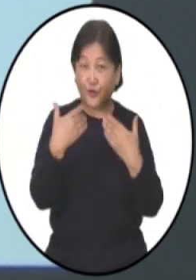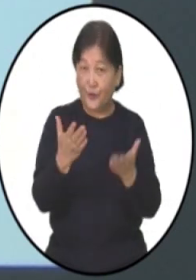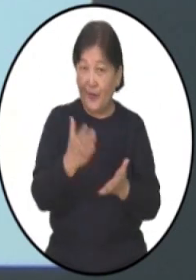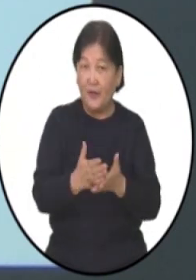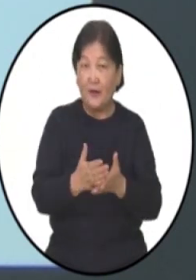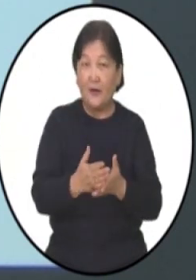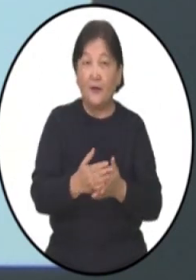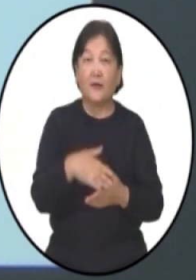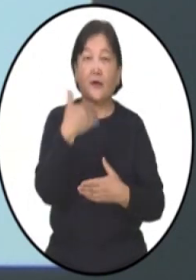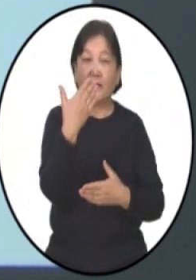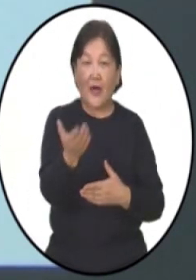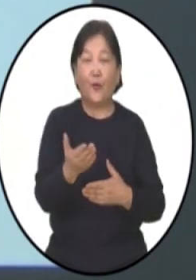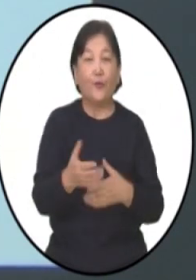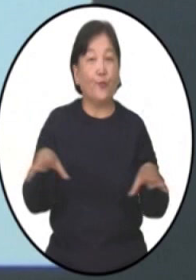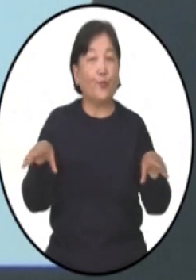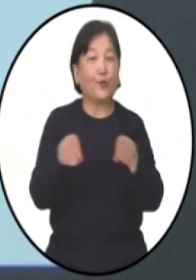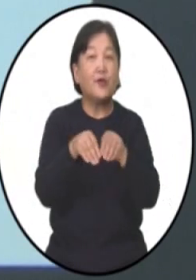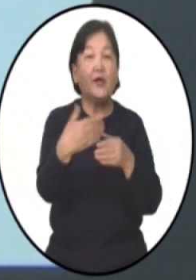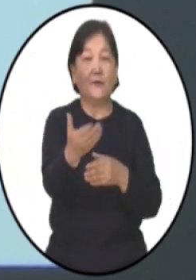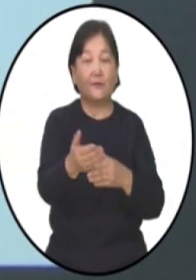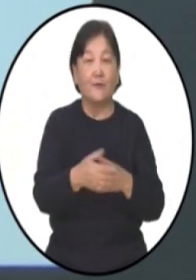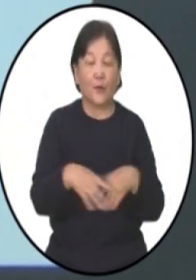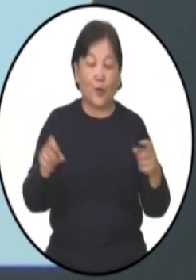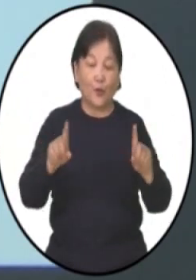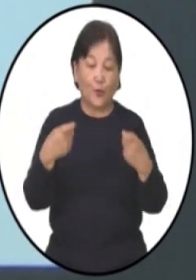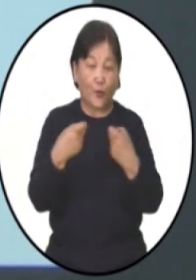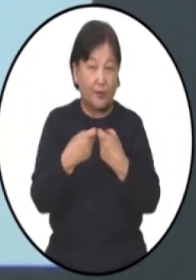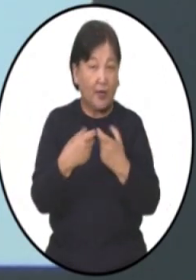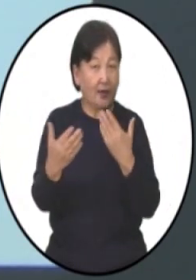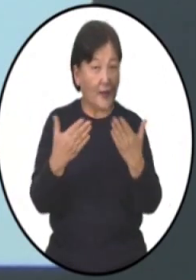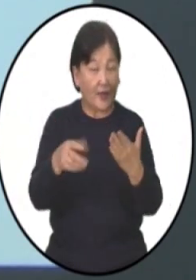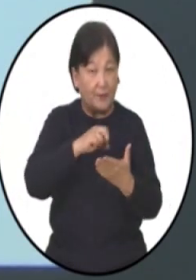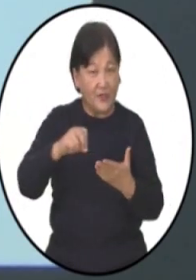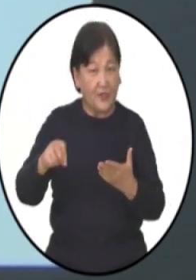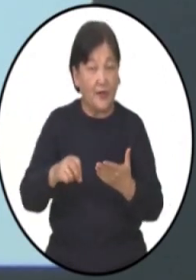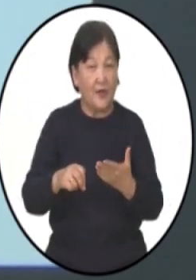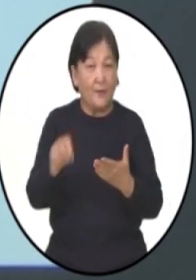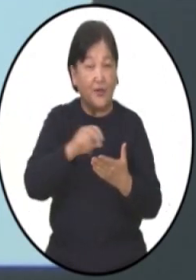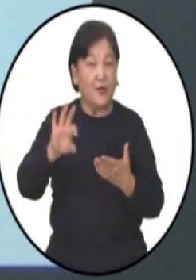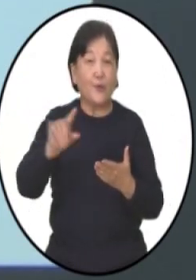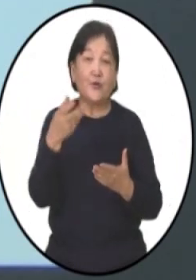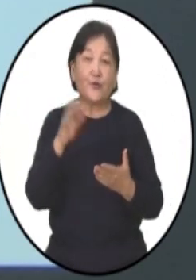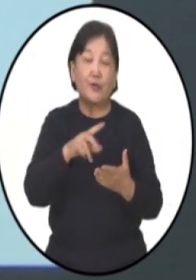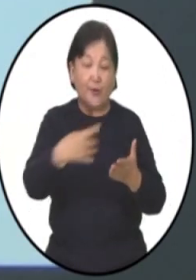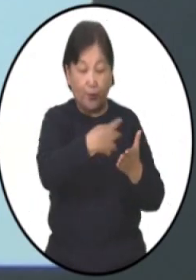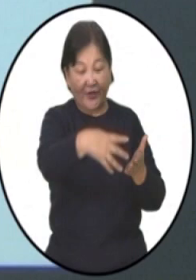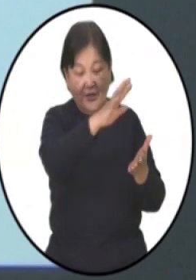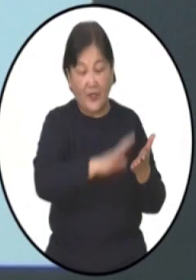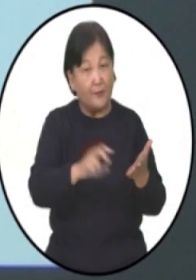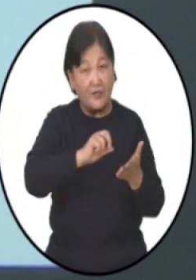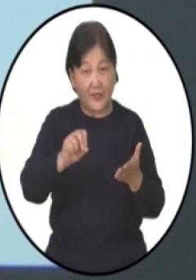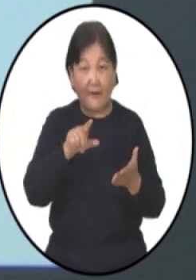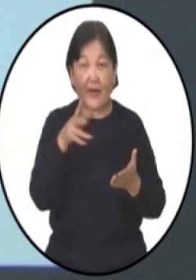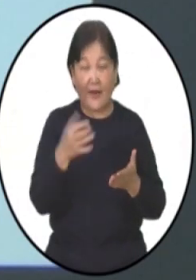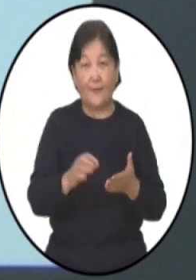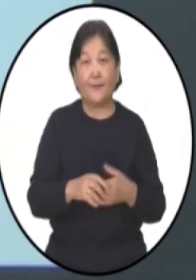Тэгэхээр энийг та нар бүгдээрээ тулгаад бичээд бичээгүй зүйлүүдээ бүгдийг хүснэгтээд бас бичээд аваарай хүмүүс ээ.